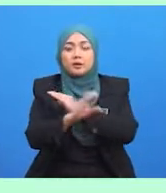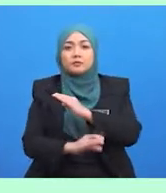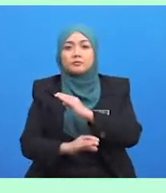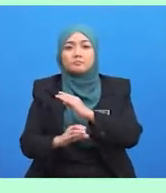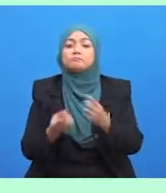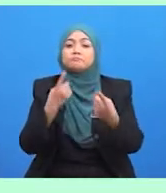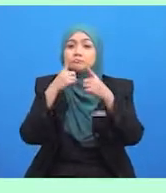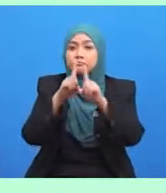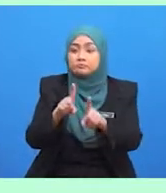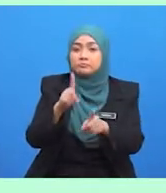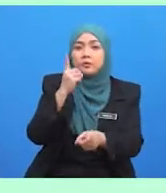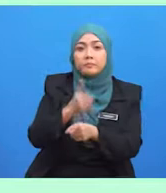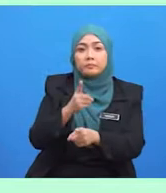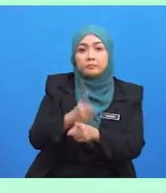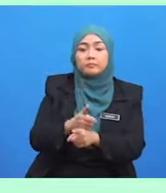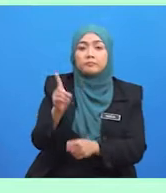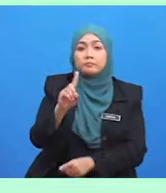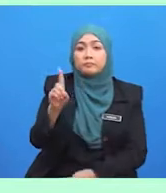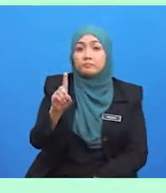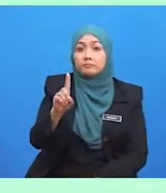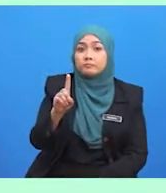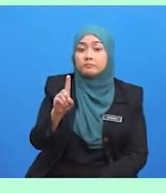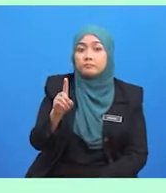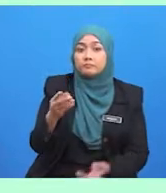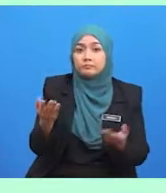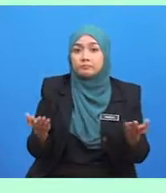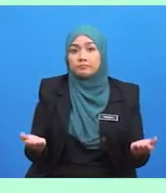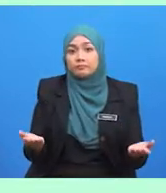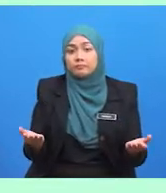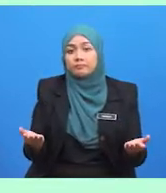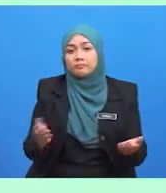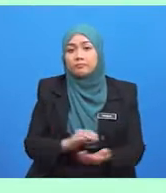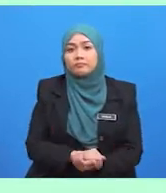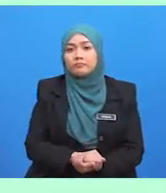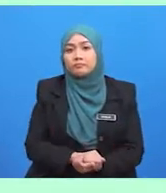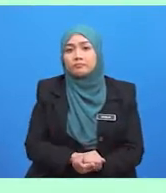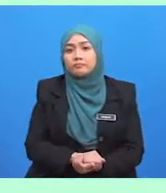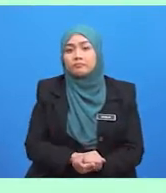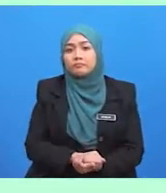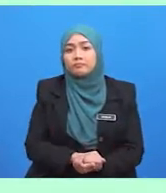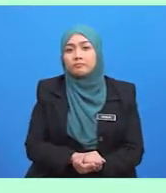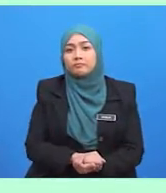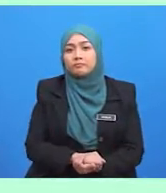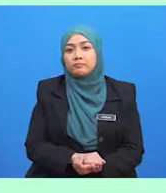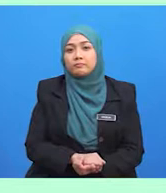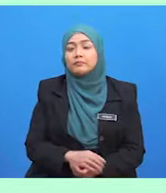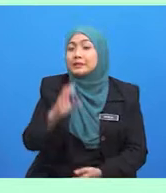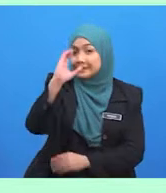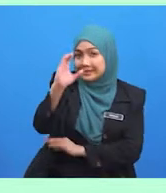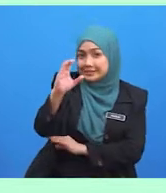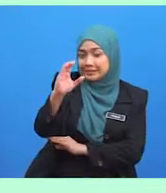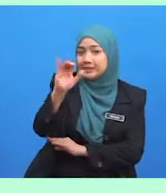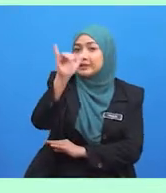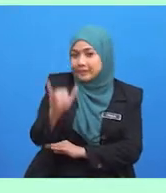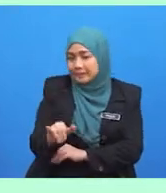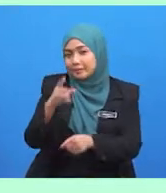Syabas bagi murid-murid yang dapat menjawab latihan pengayaan ini dengan betul. Jawapannya ialah C.